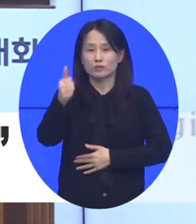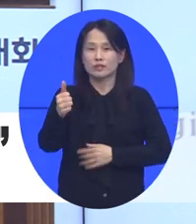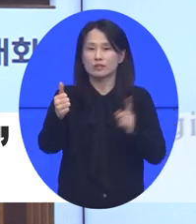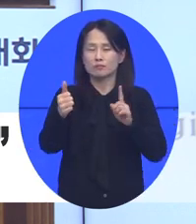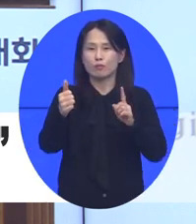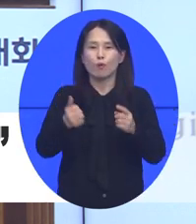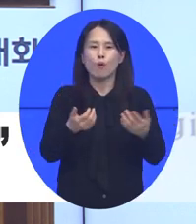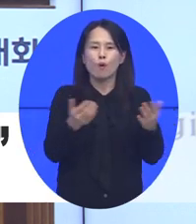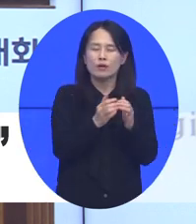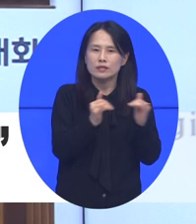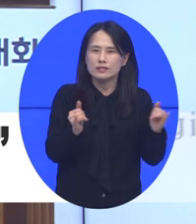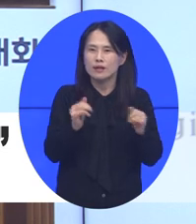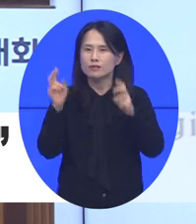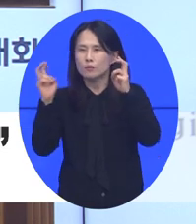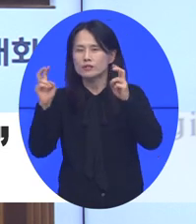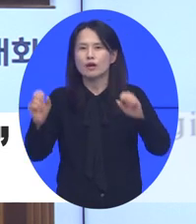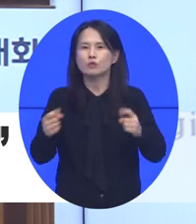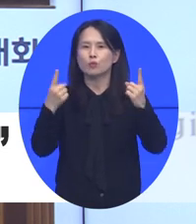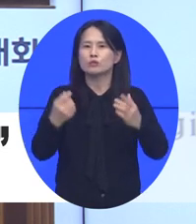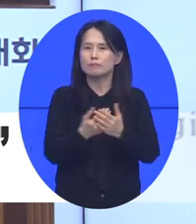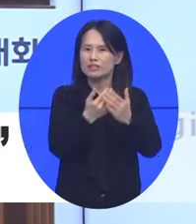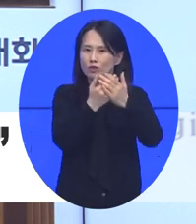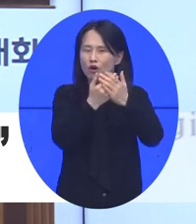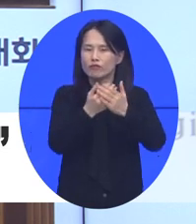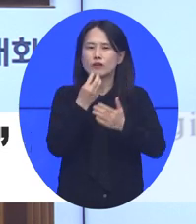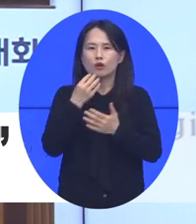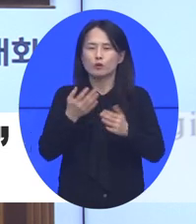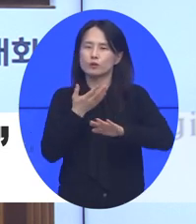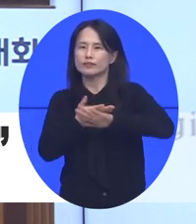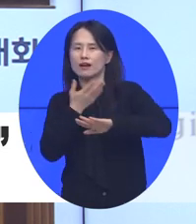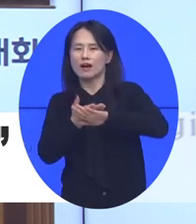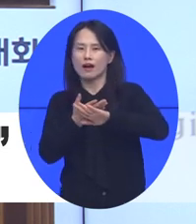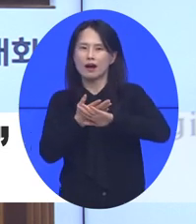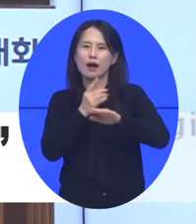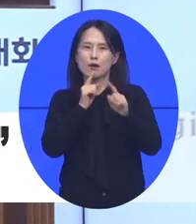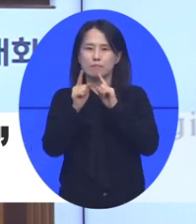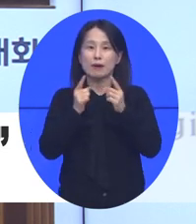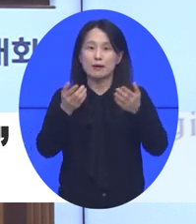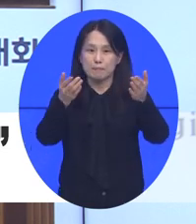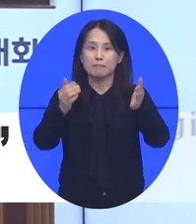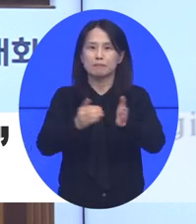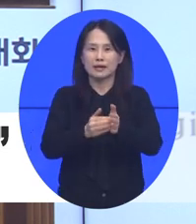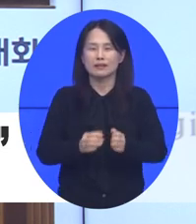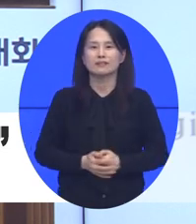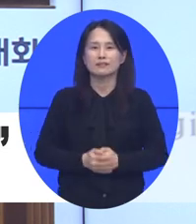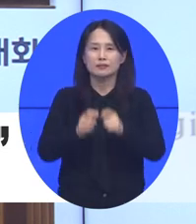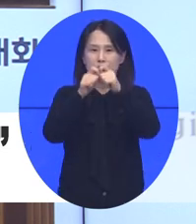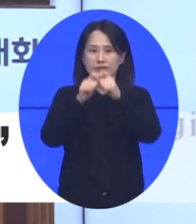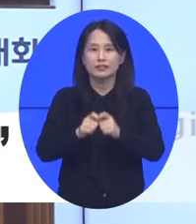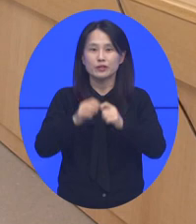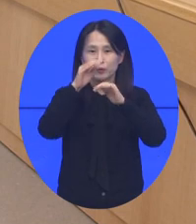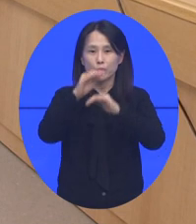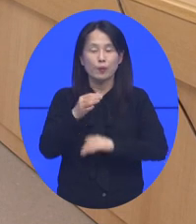노사정 관계를 만들겠다며 경기도는 다르게 할 것을 강조했습니다. 자세한 내용 리포트로 함께 보시죠.